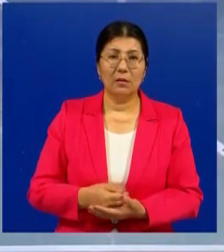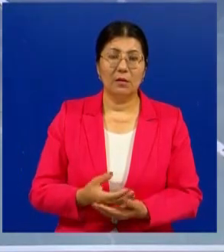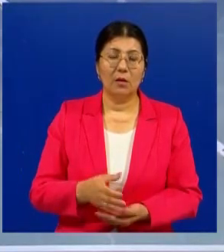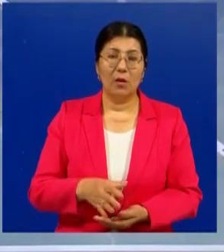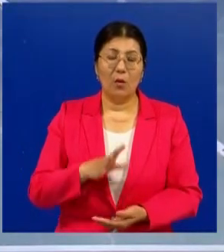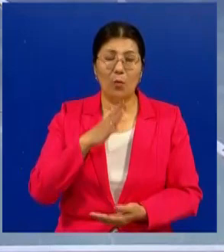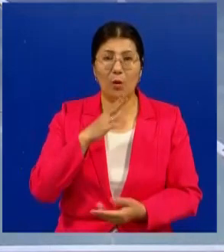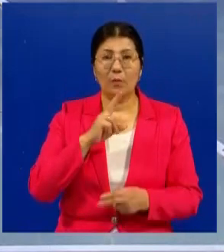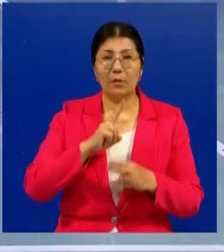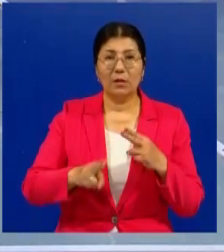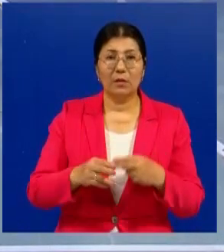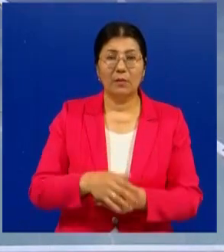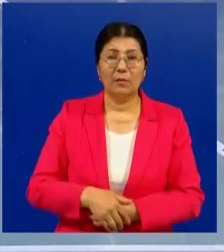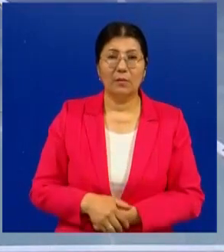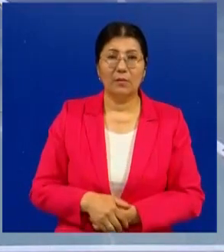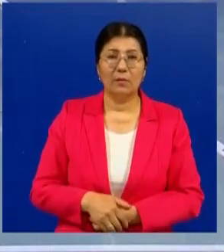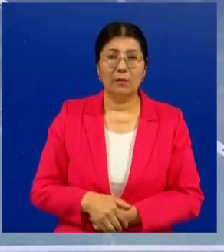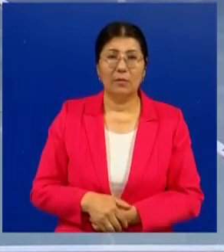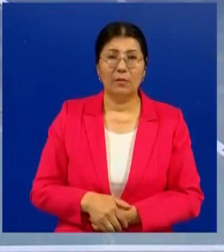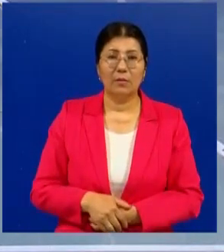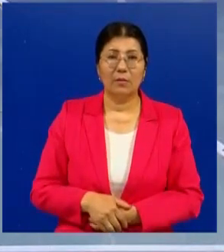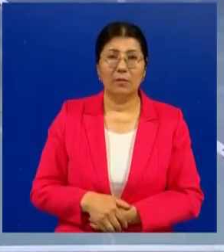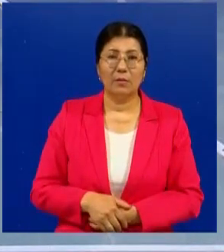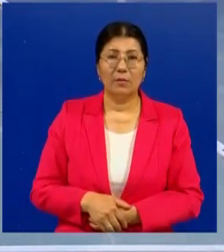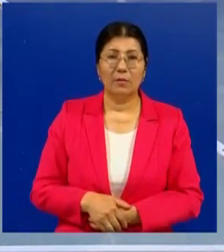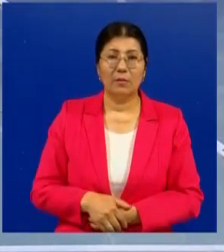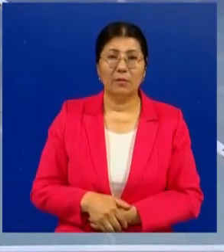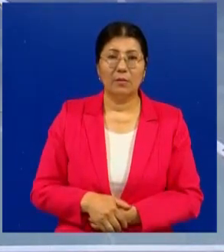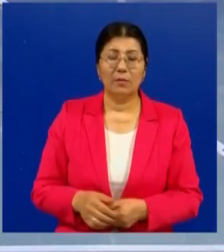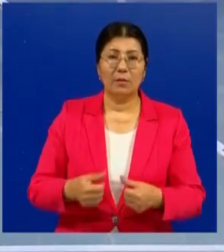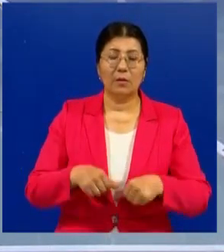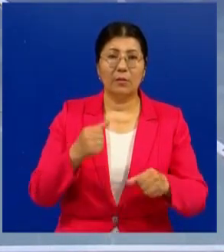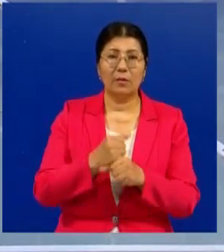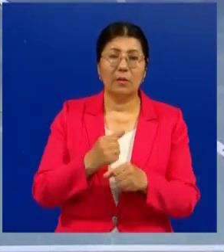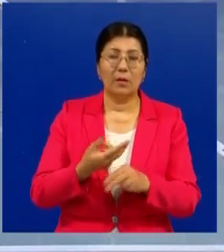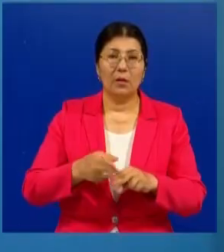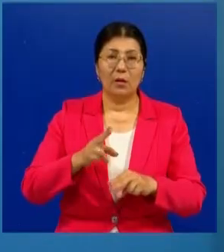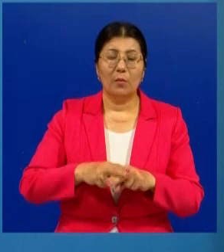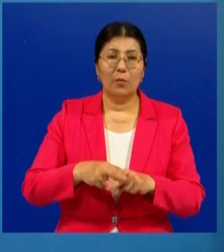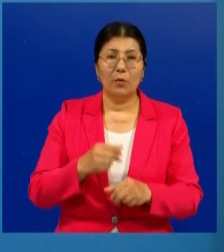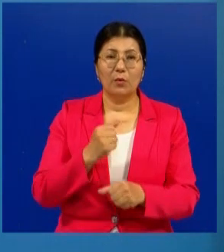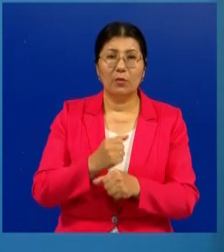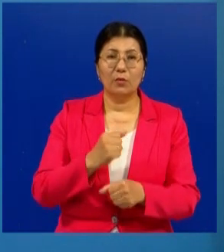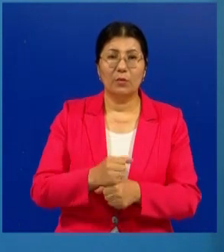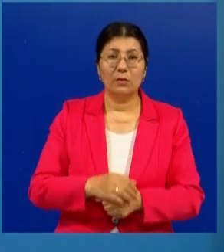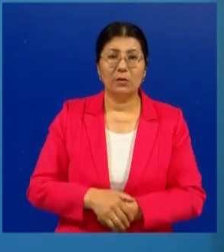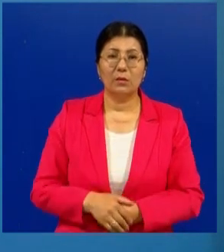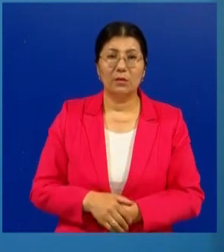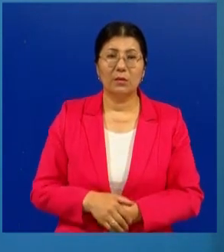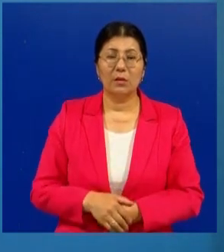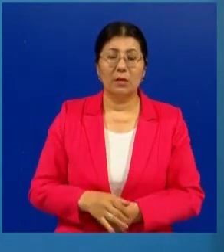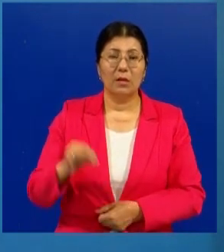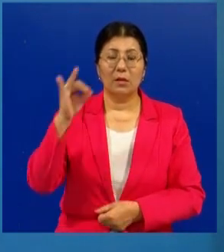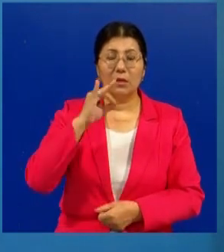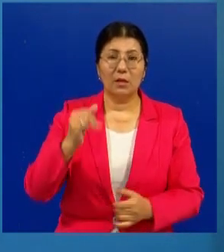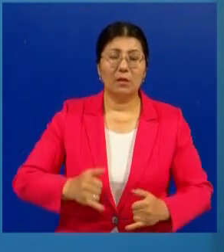Енді сөзіңіз қорытындылап кетсеңіз, жалпы комиссияның жұмысын туралы бір-екі ауыз айтып өтсеңіз енді. Бұл жұмыс әрине бізде тарихшылар